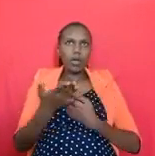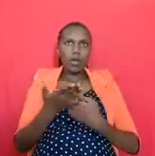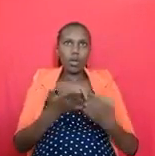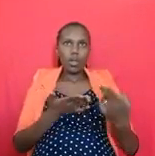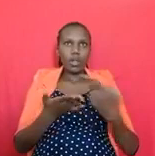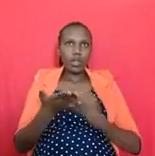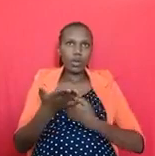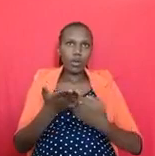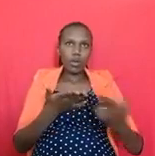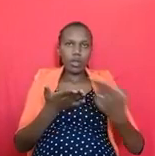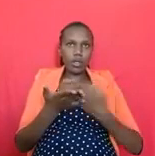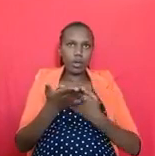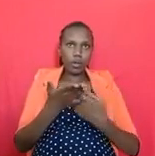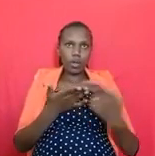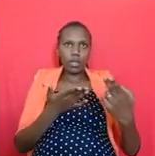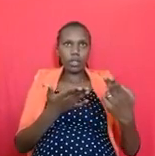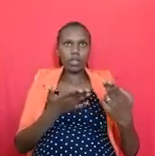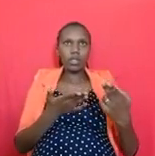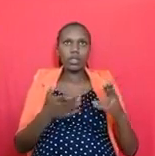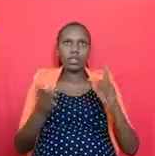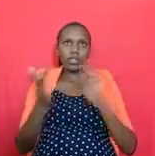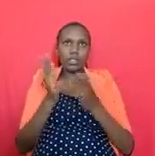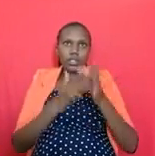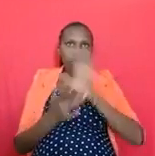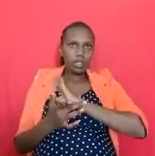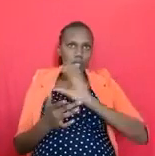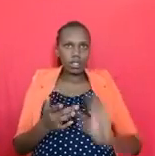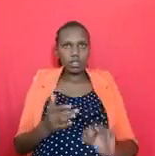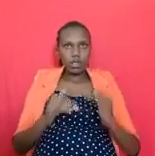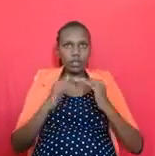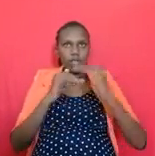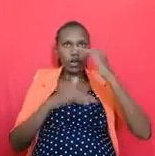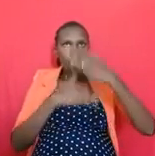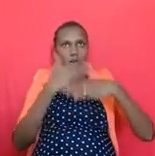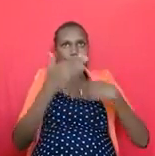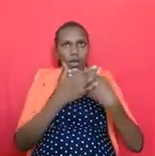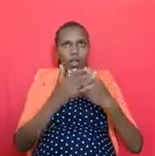mutheru mutheru mutheru mwathani ngai munene wa ita